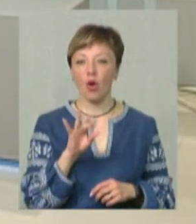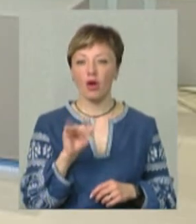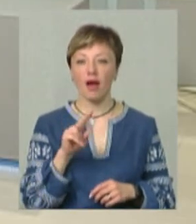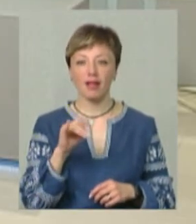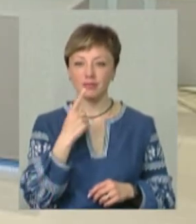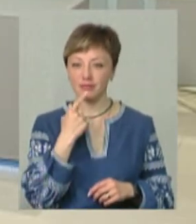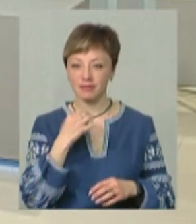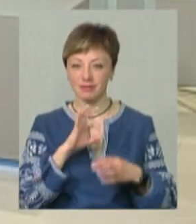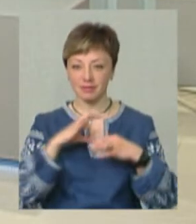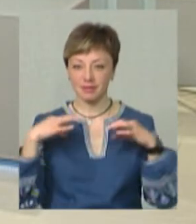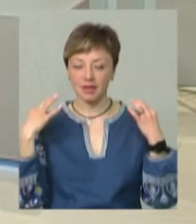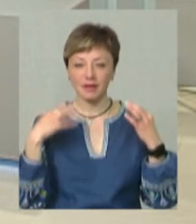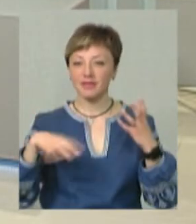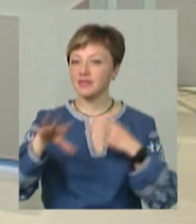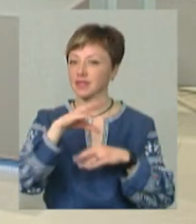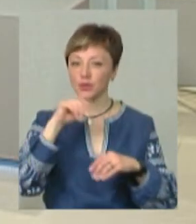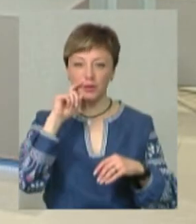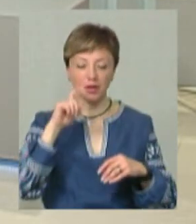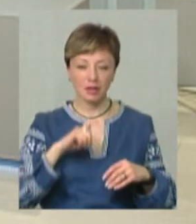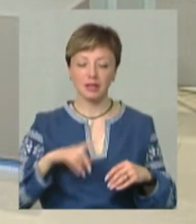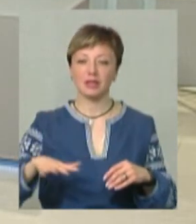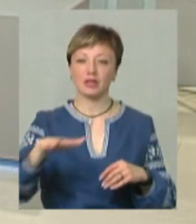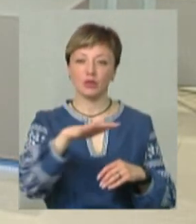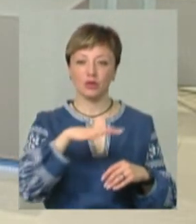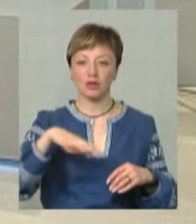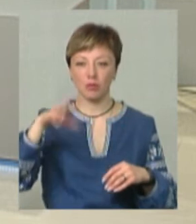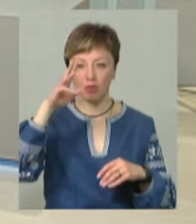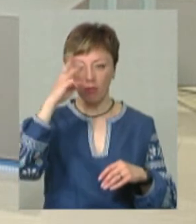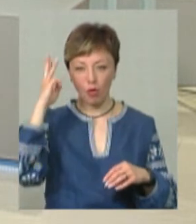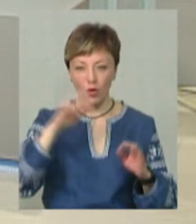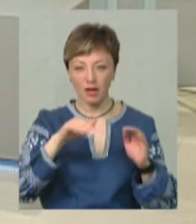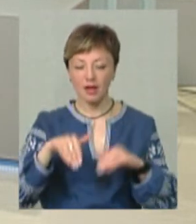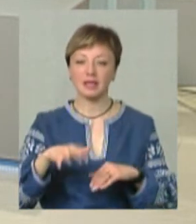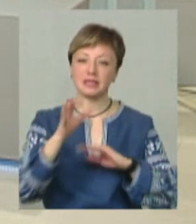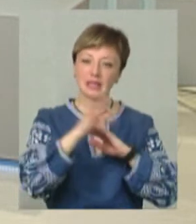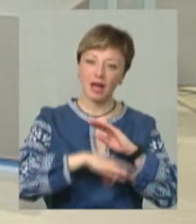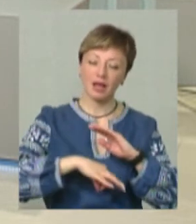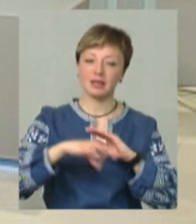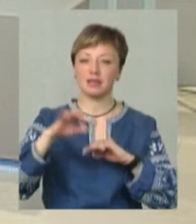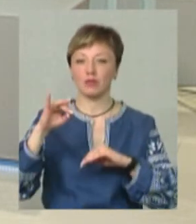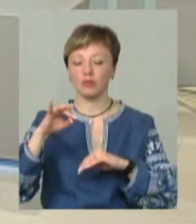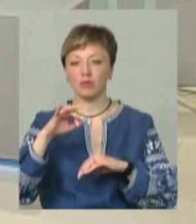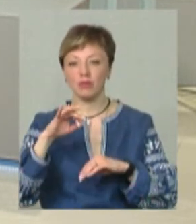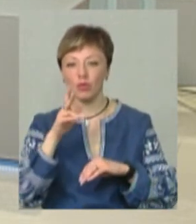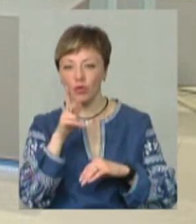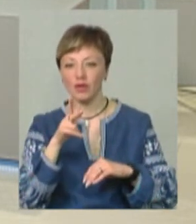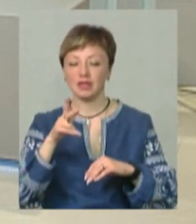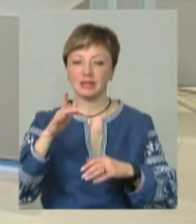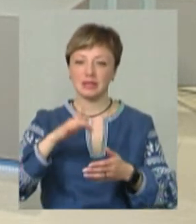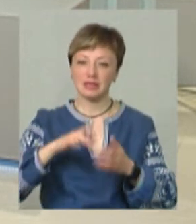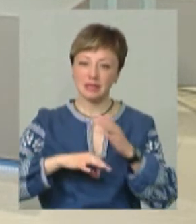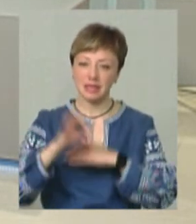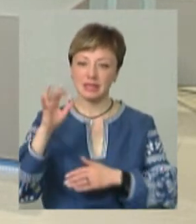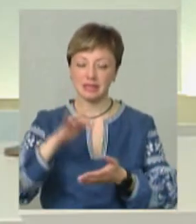на території всієї України, в тому числі на території всього Поділля, носили і західні подолянки, і буковинські, і східні, і